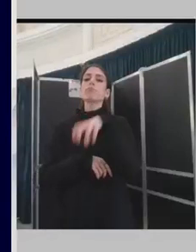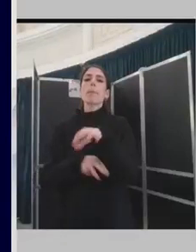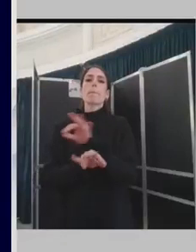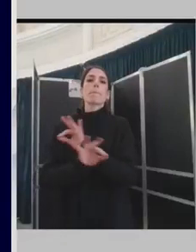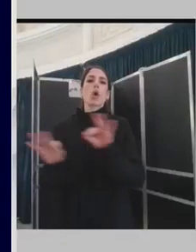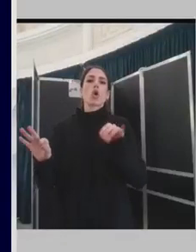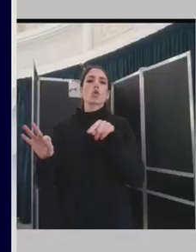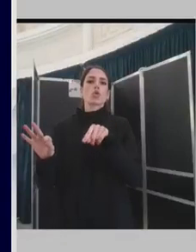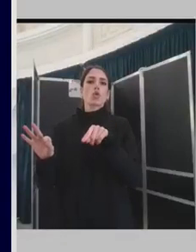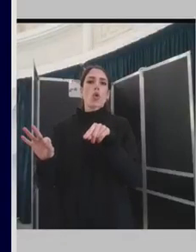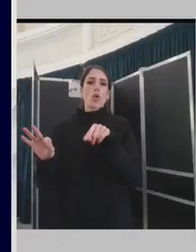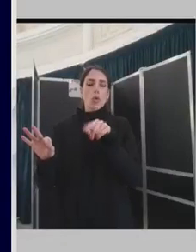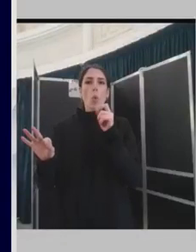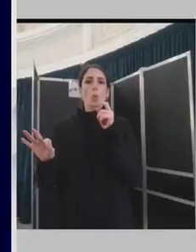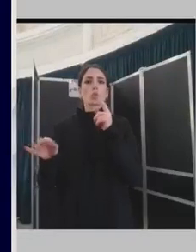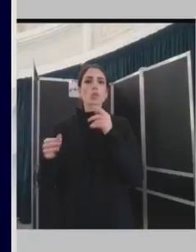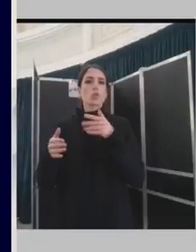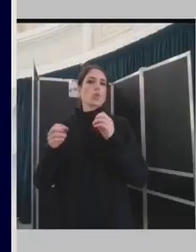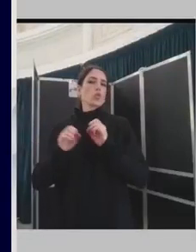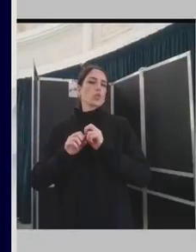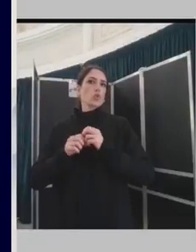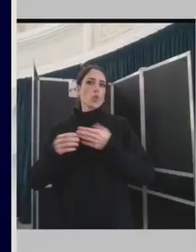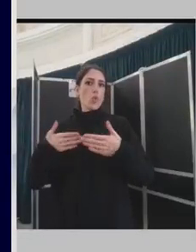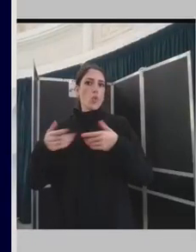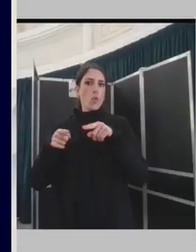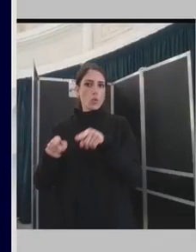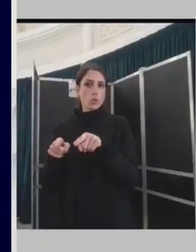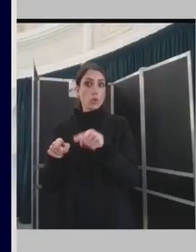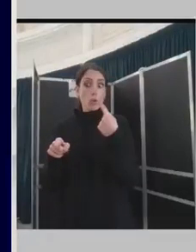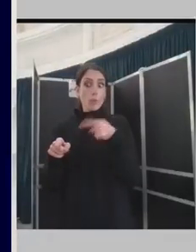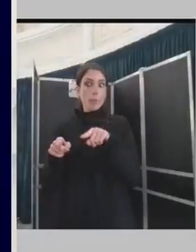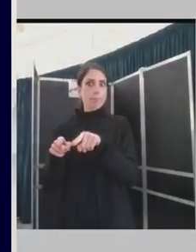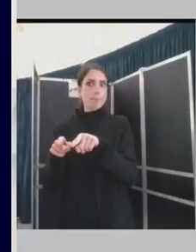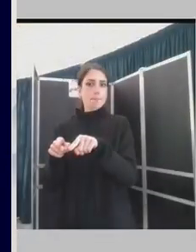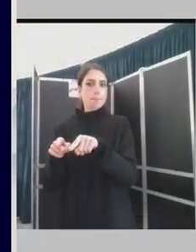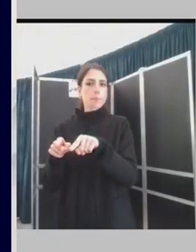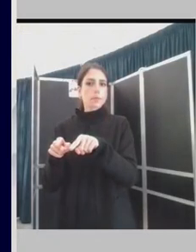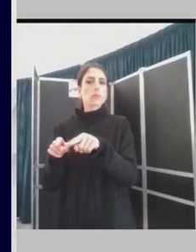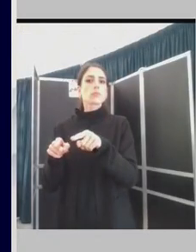colle dove c'è il santuario del Divino Amore sia